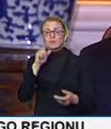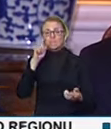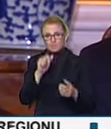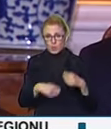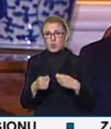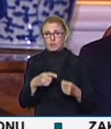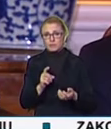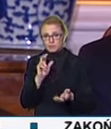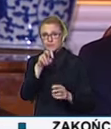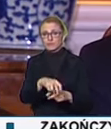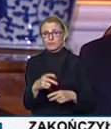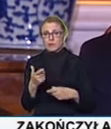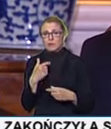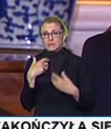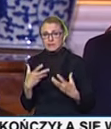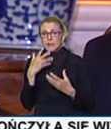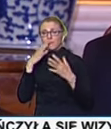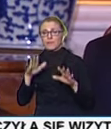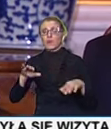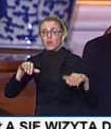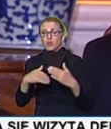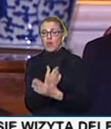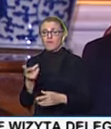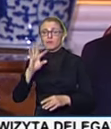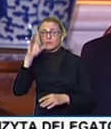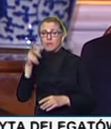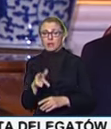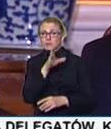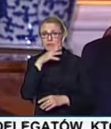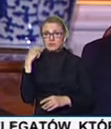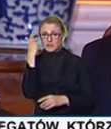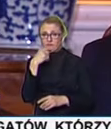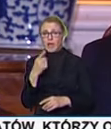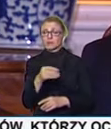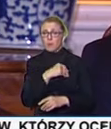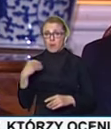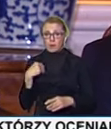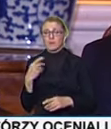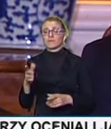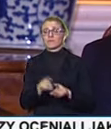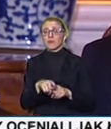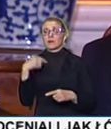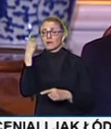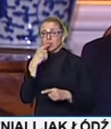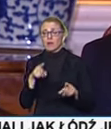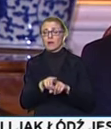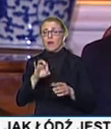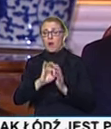skorzystać. Chcemy pokazać nową, piękną, uśmiechniętą twarz Polaków i uśmiechniętą